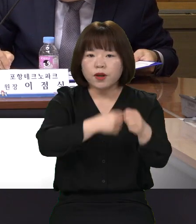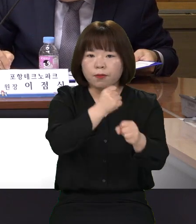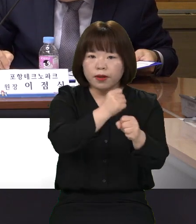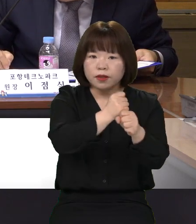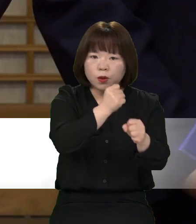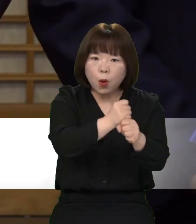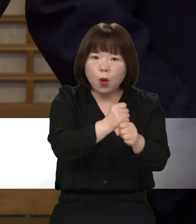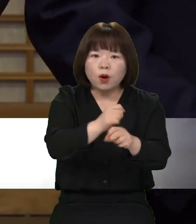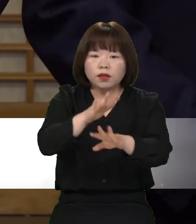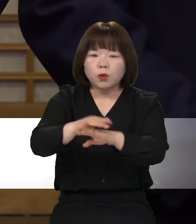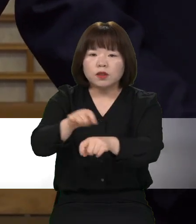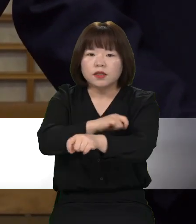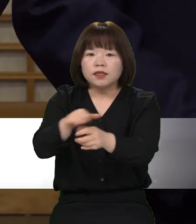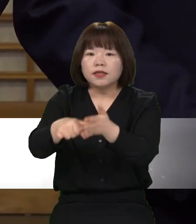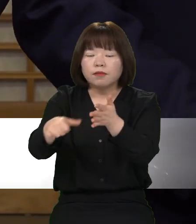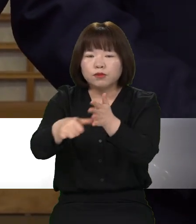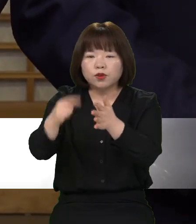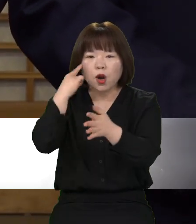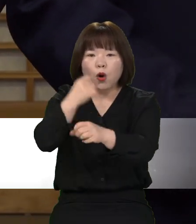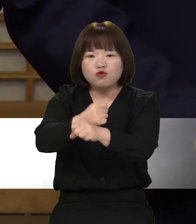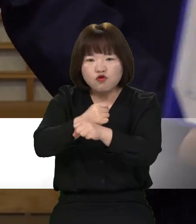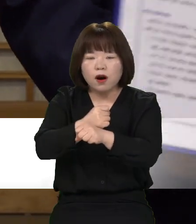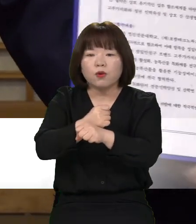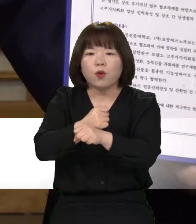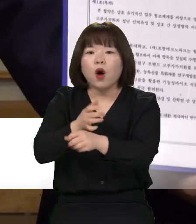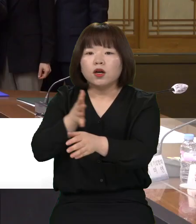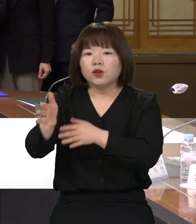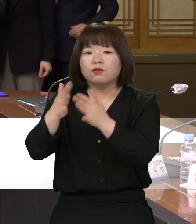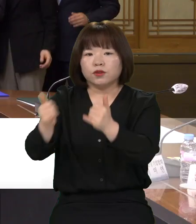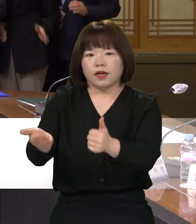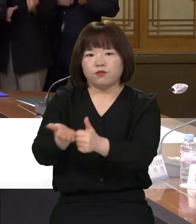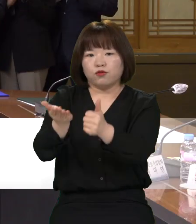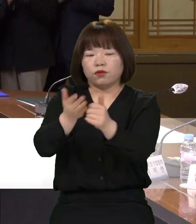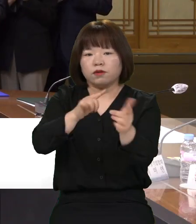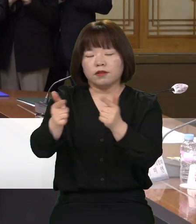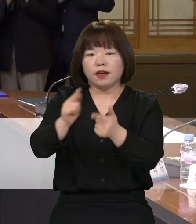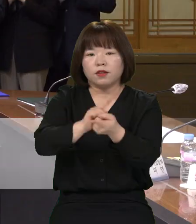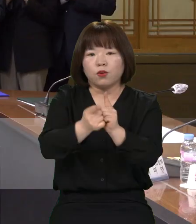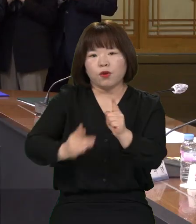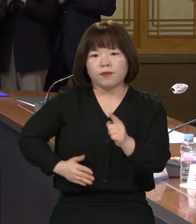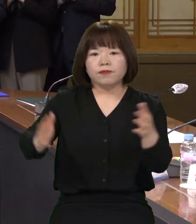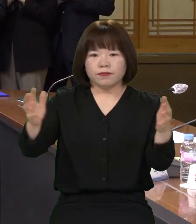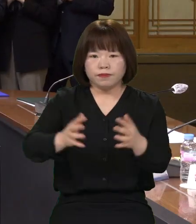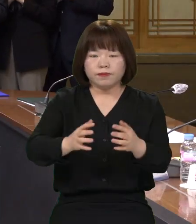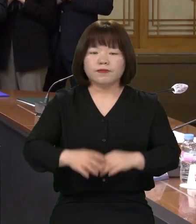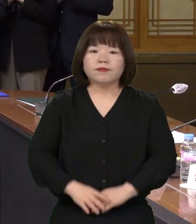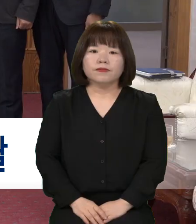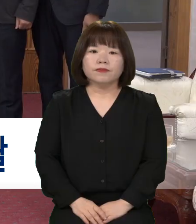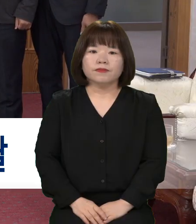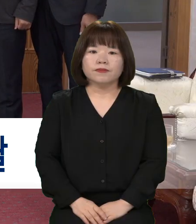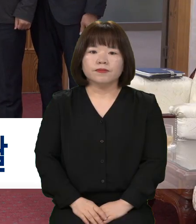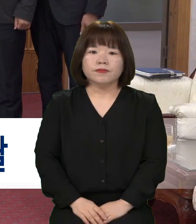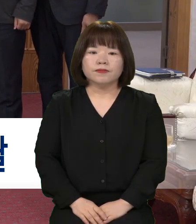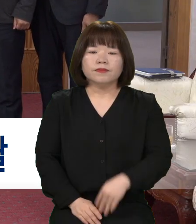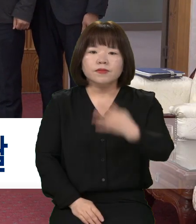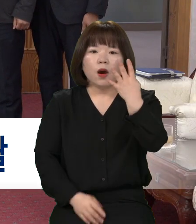콘텐츠 개발 농특산물 특화제품 연구개발 전문인력 육성 등의 상호 협력합니다